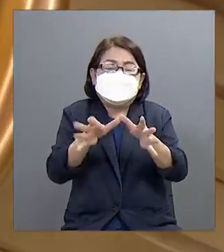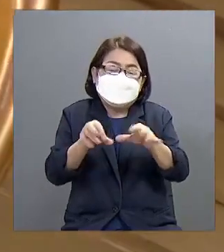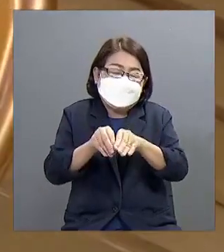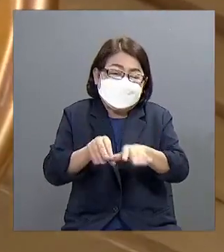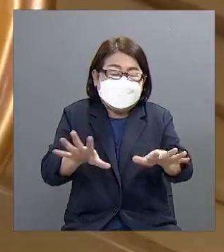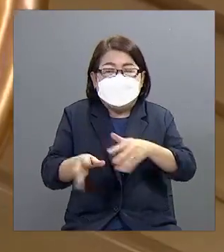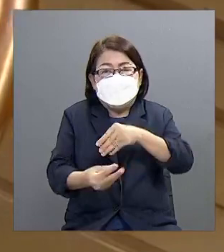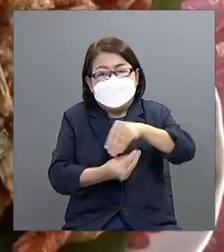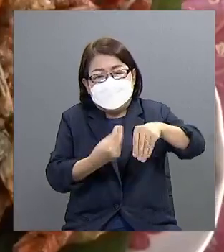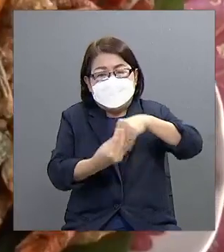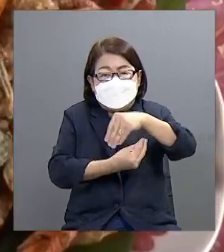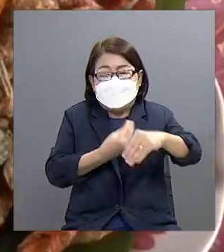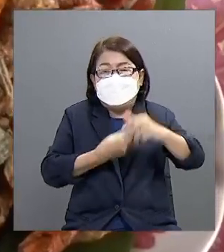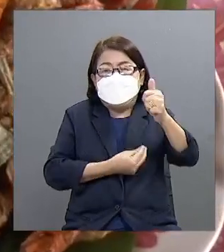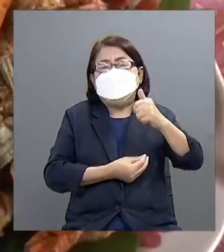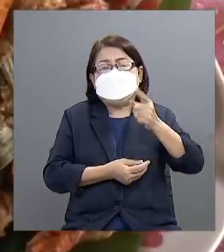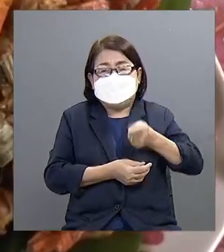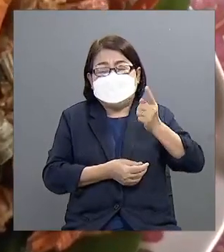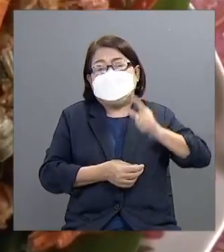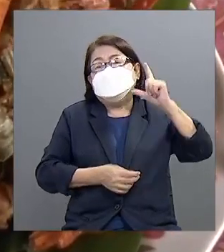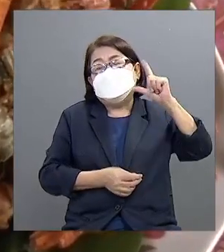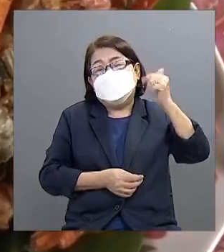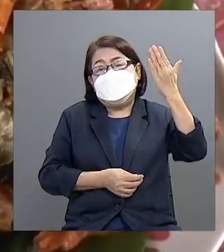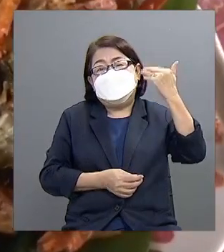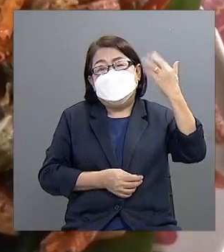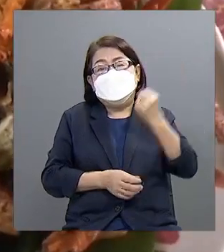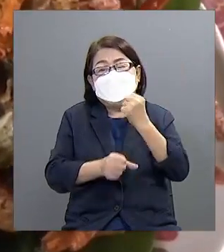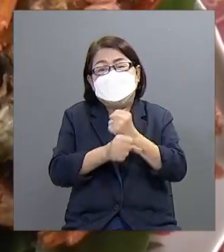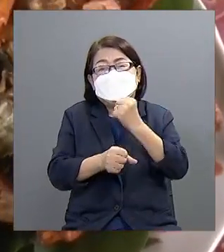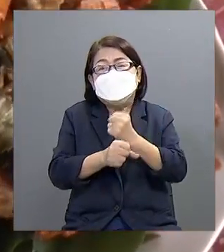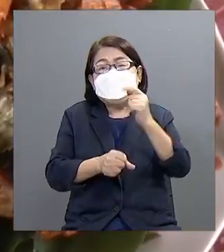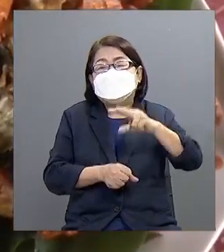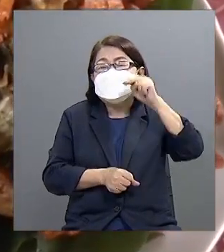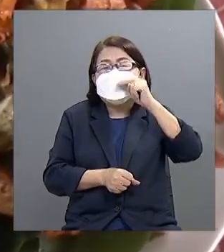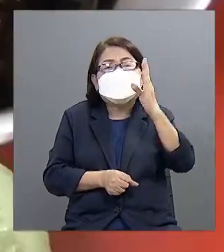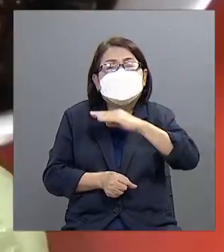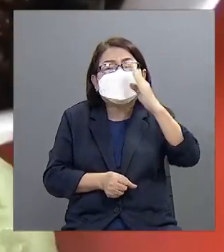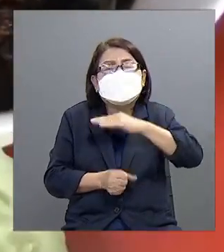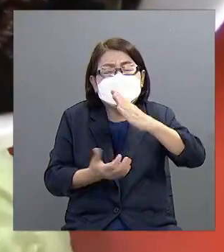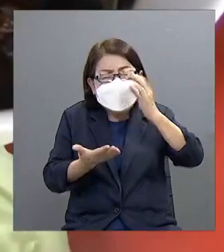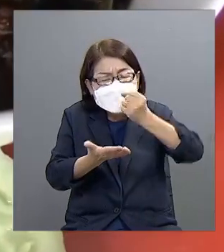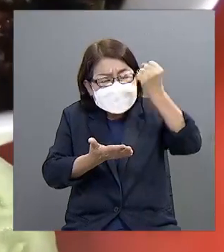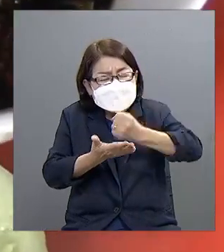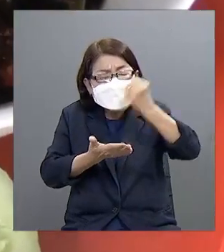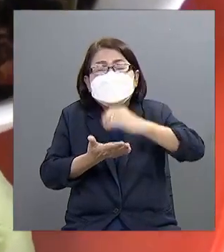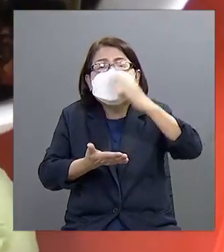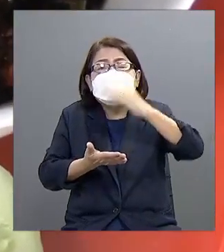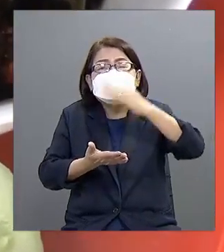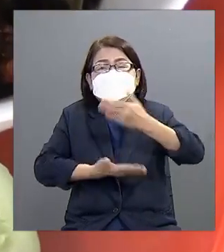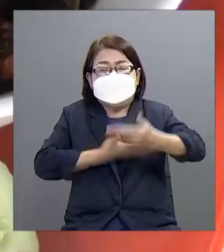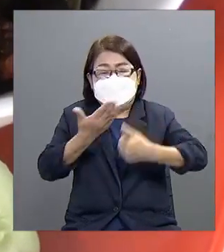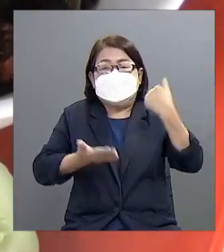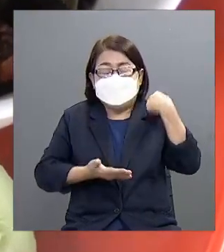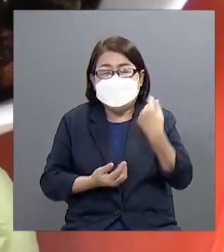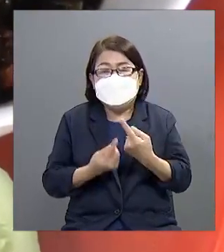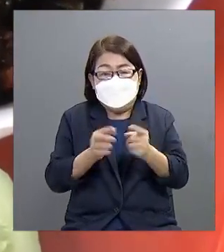ความที่คุณแม่ของคุณณัฐทานเนี่ยเคยทำอ่องปูนาขายอยู่แล้วค่ะคุณณัฐทานกับเพื่อนๆนะคะก็เลยคิดกันว่าเอ๊ะเรามาแปรรูปผลิตภัณฑ์